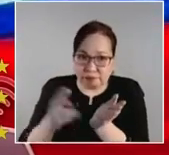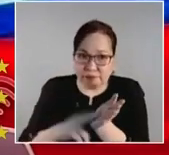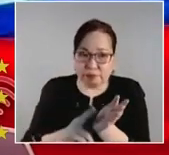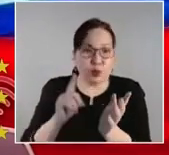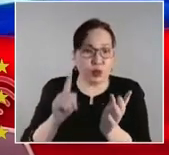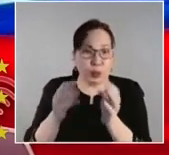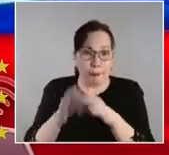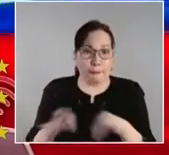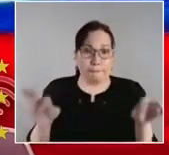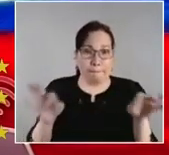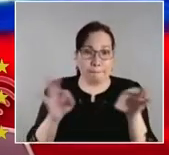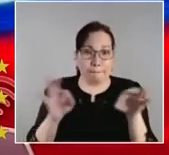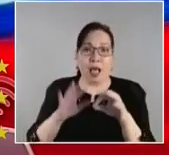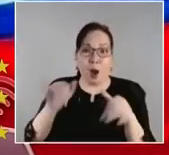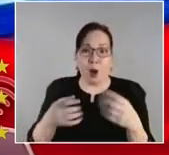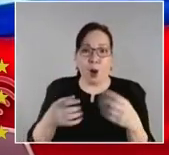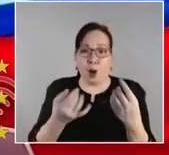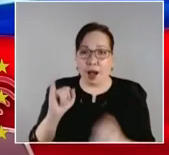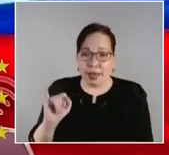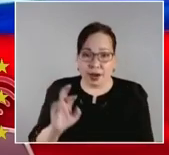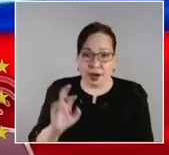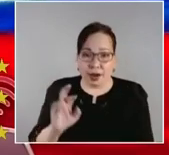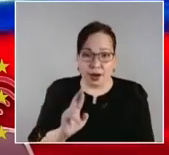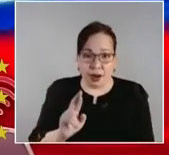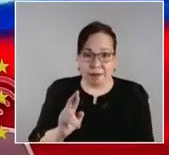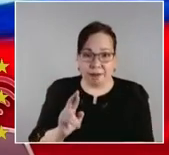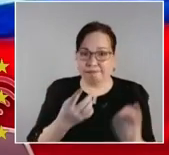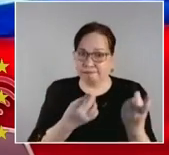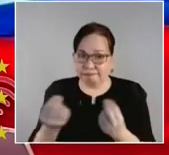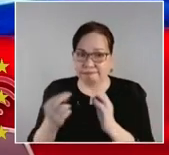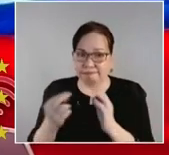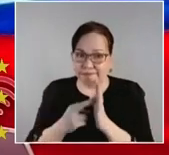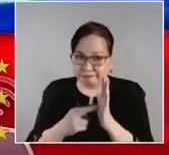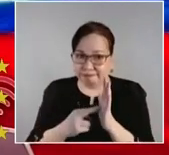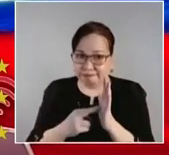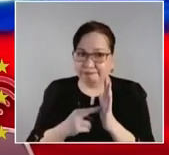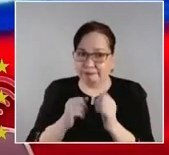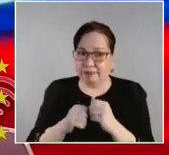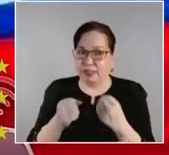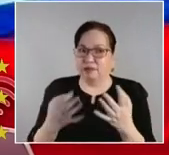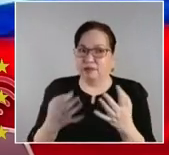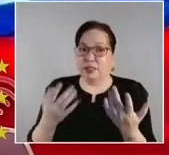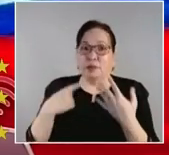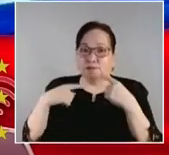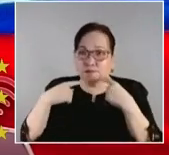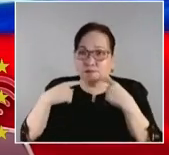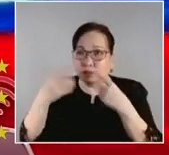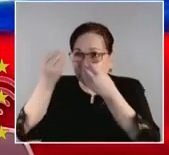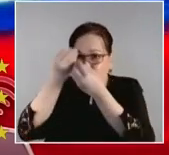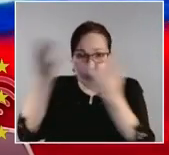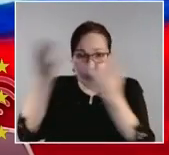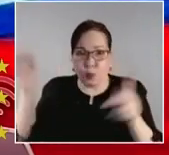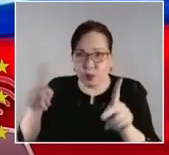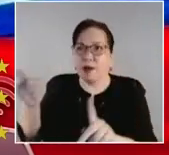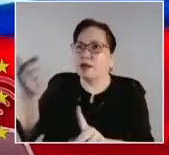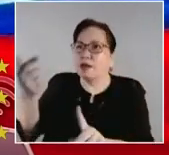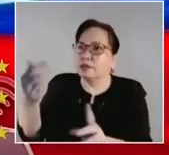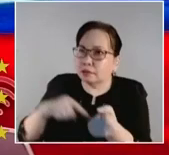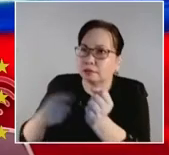yung implementing rules and guidelines, kailangan po, pag nag-launch ka ng People's Initiative, yung pong COMELEC